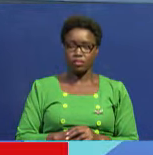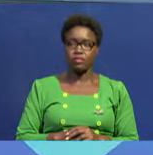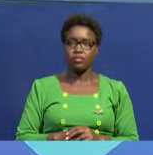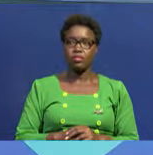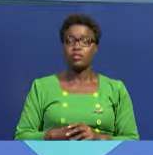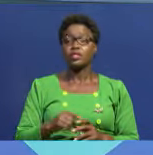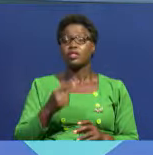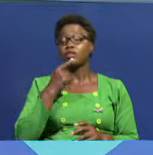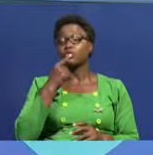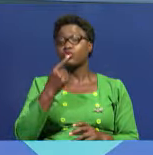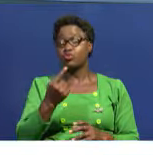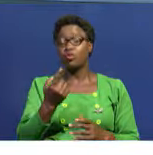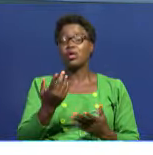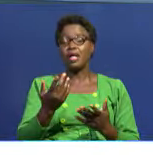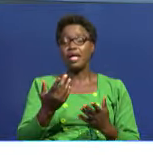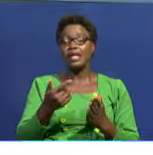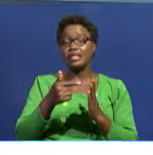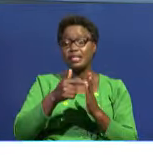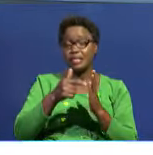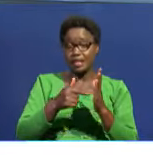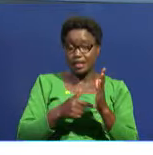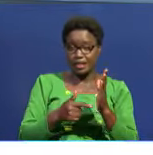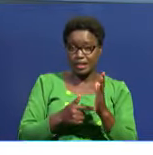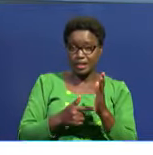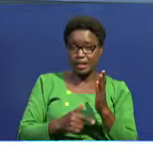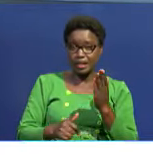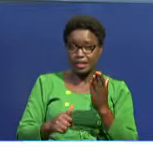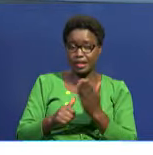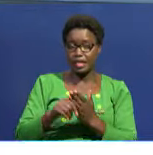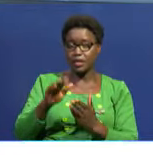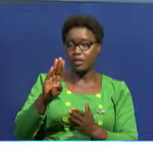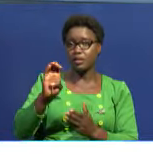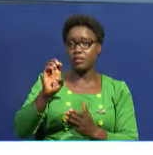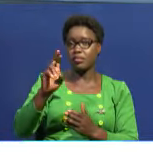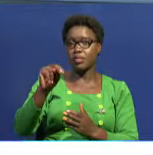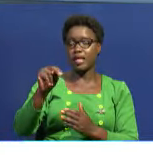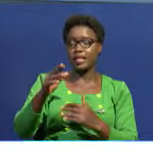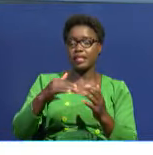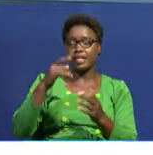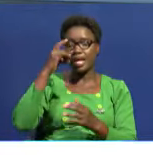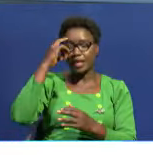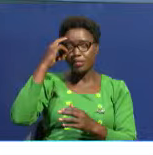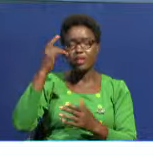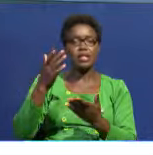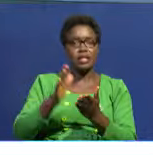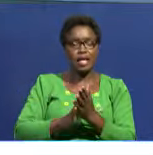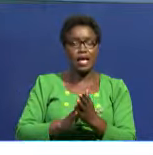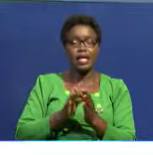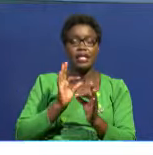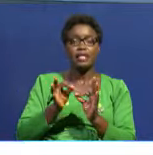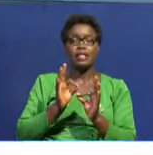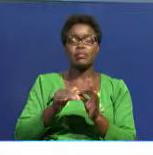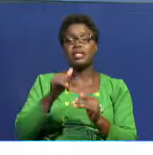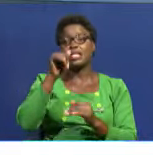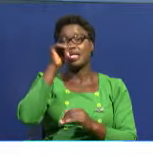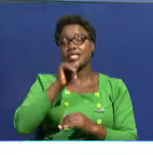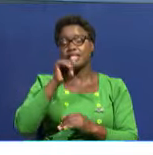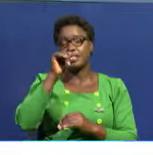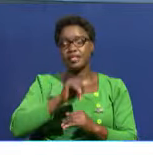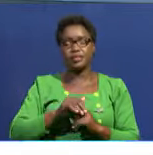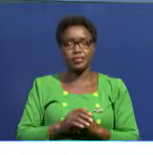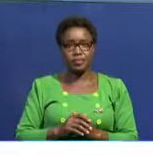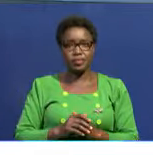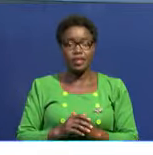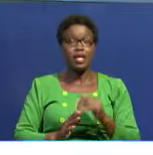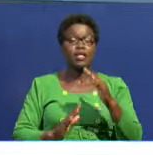Ni hakiki na tendeti mtazamaji. Mimi ni Ben Chumba, anayekuwasilishia matangazo haya kwa lugha ishara ni Lansa Odinga. Taarifa